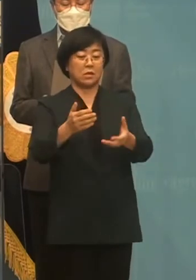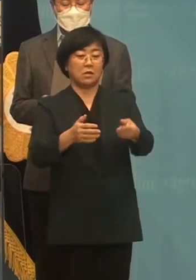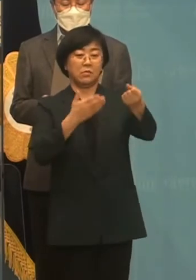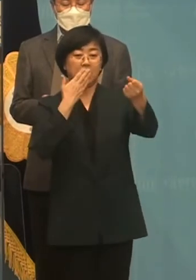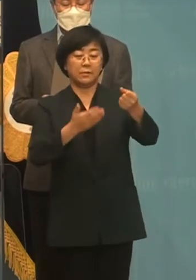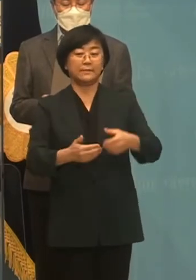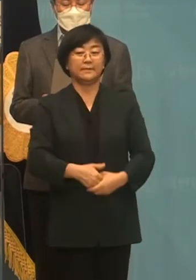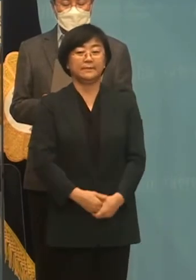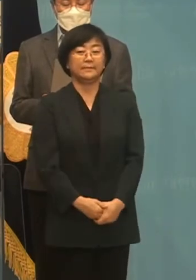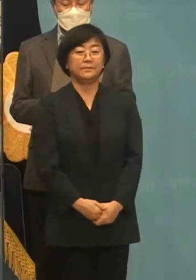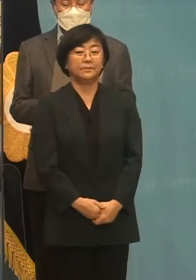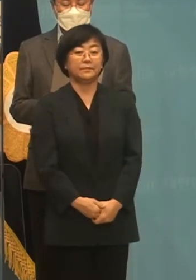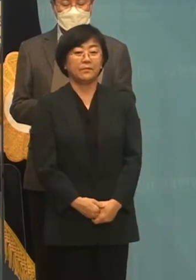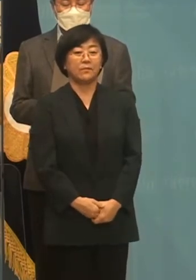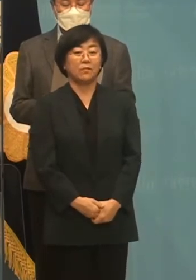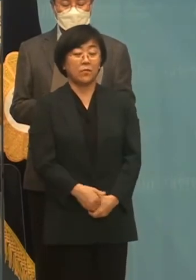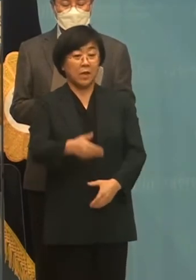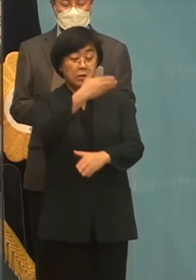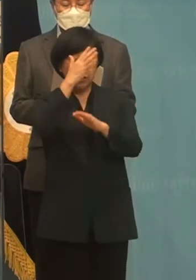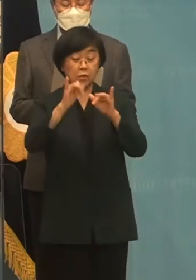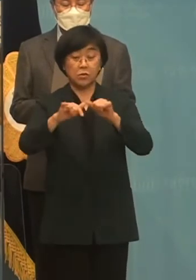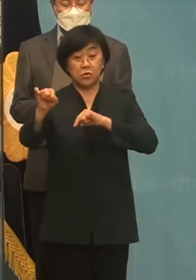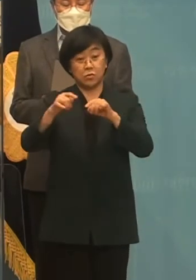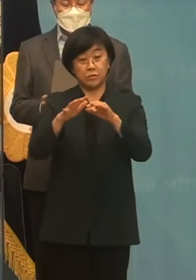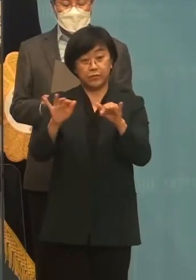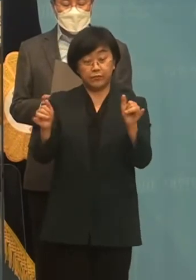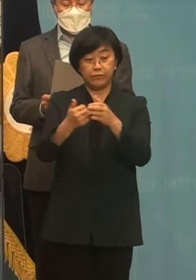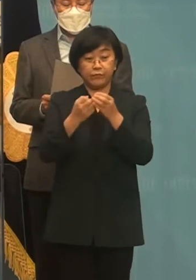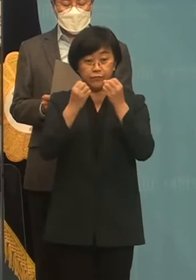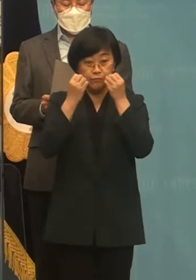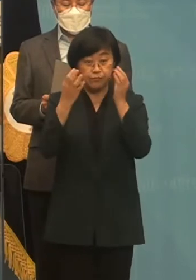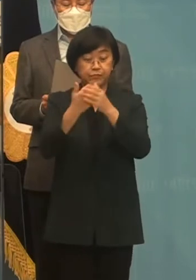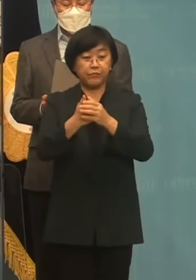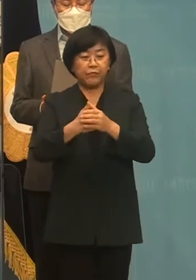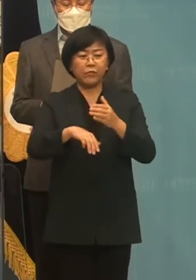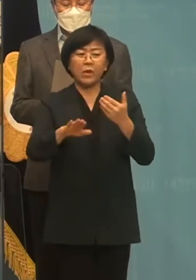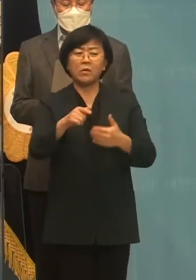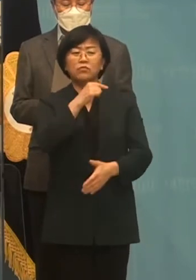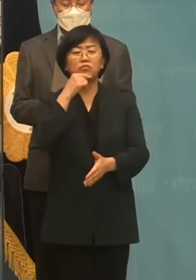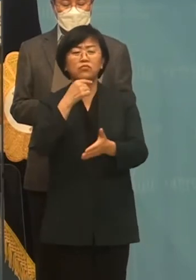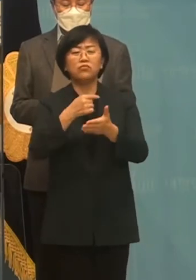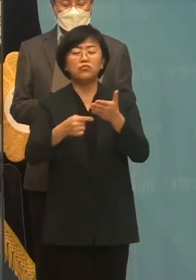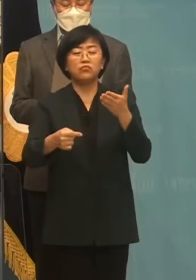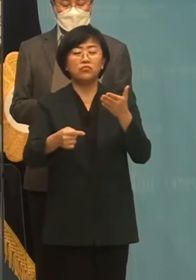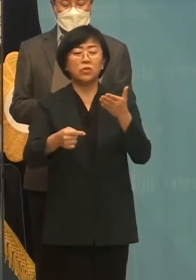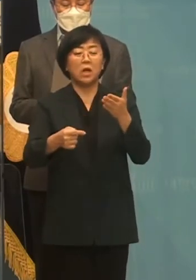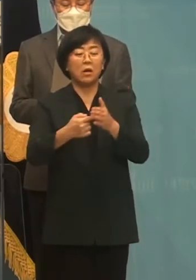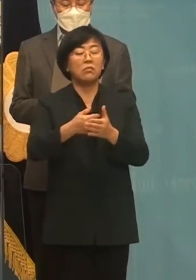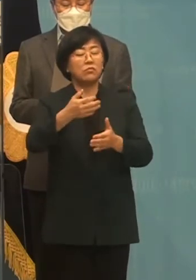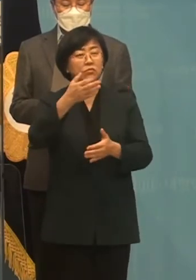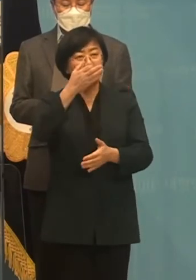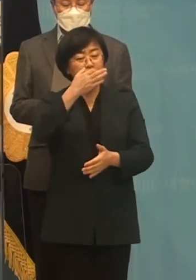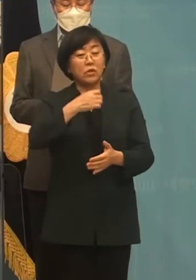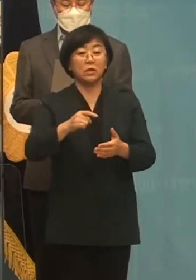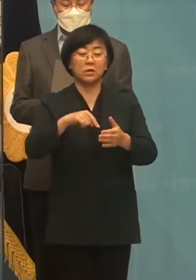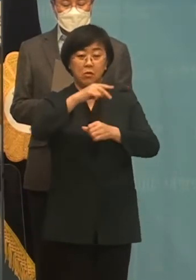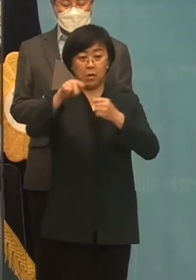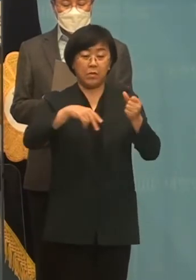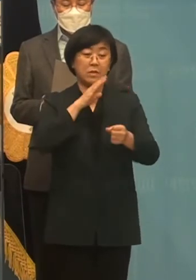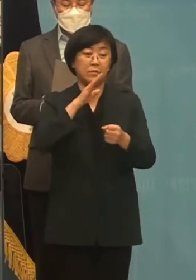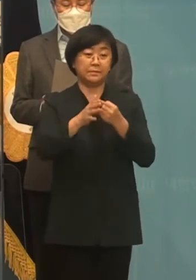됩니다. 반면에 청년 정치인, 정치 시민은 상대적으로 불리한 상황에 놓일 수밖에 없습니다.